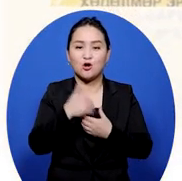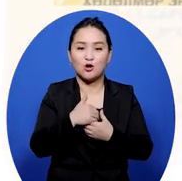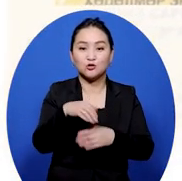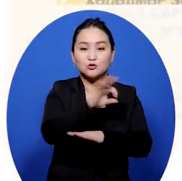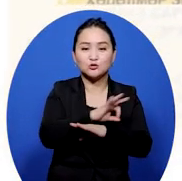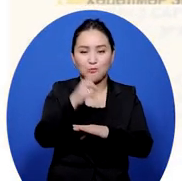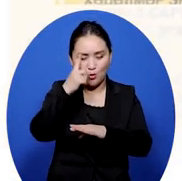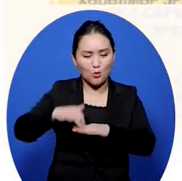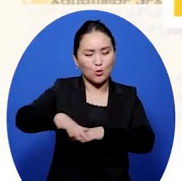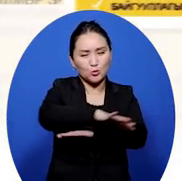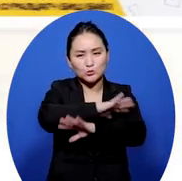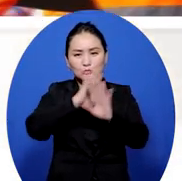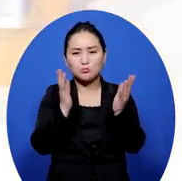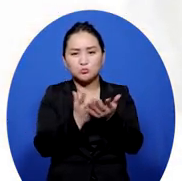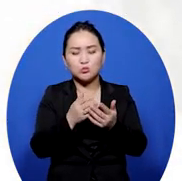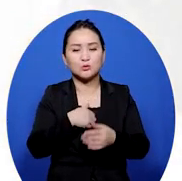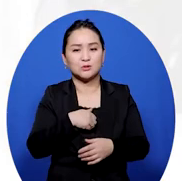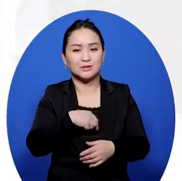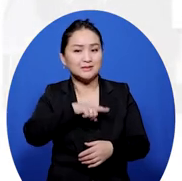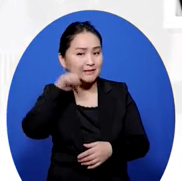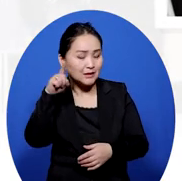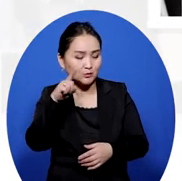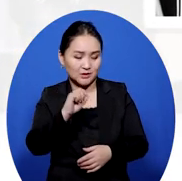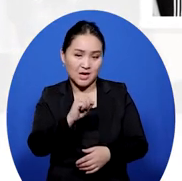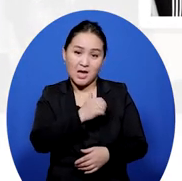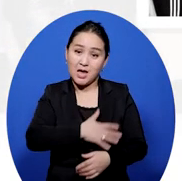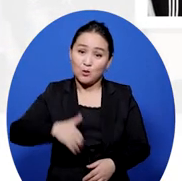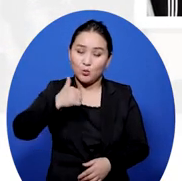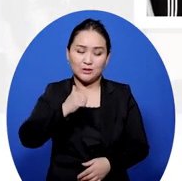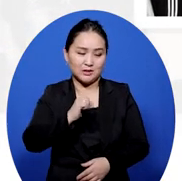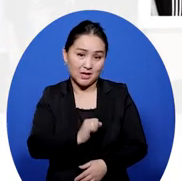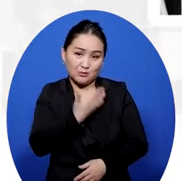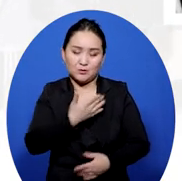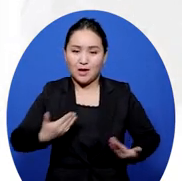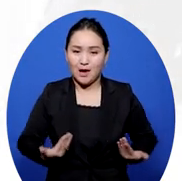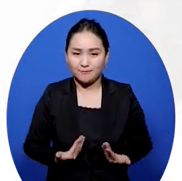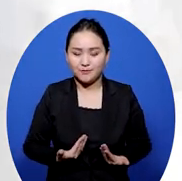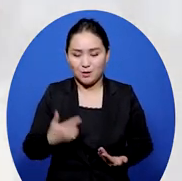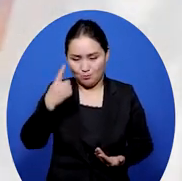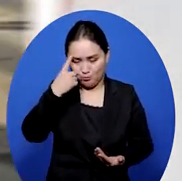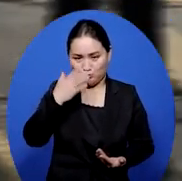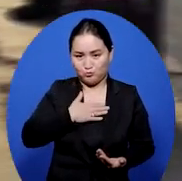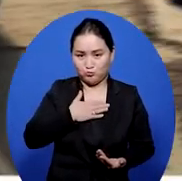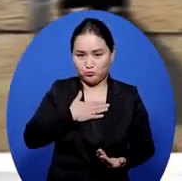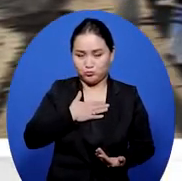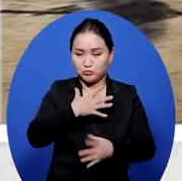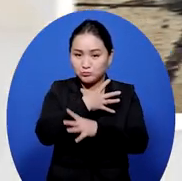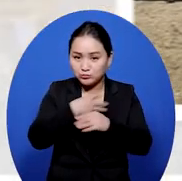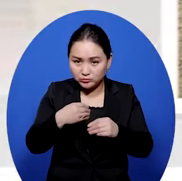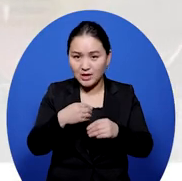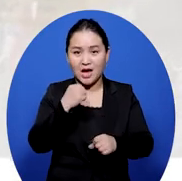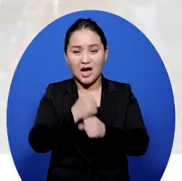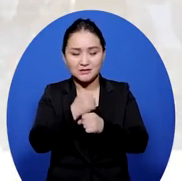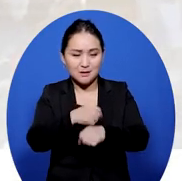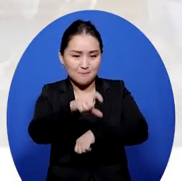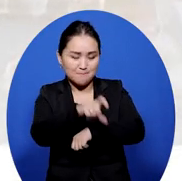Оролцоо төсөл нь үндэсний хэмжээнд хэрэгжсэн бөгөөд төсөл нь залууст, эрүүл, идэвхтэй амьдралын хэм маяг, эх орон төлөвлөлтийг төлөвшүүлэх, ажил мэргэжлийн